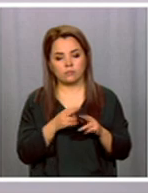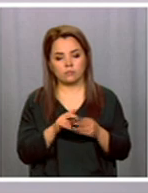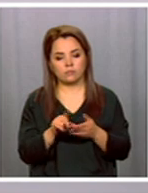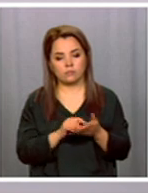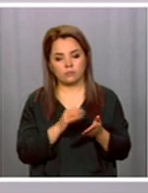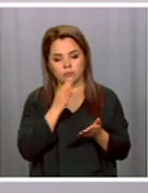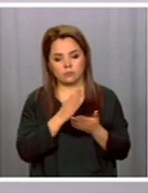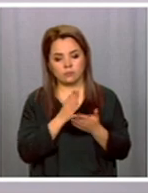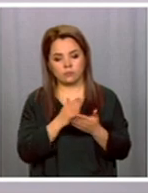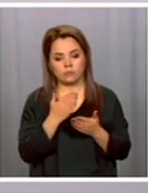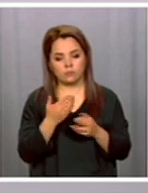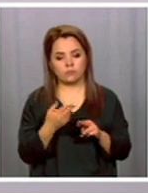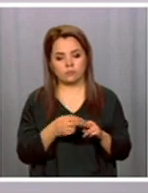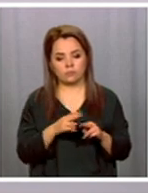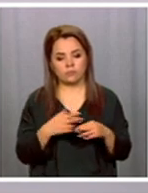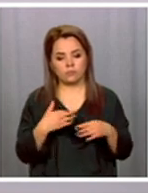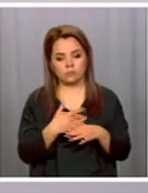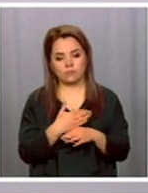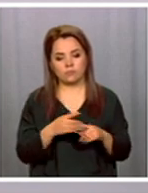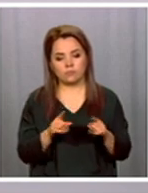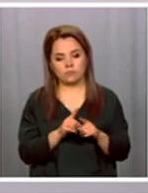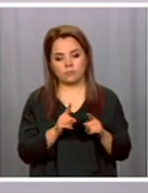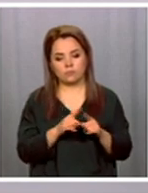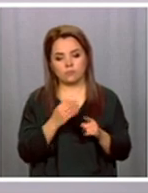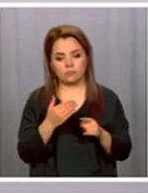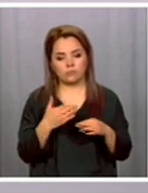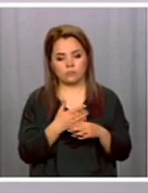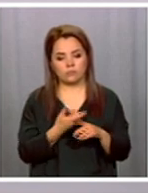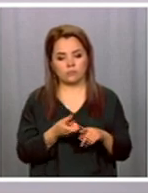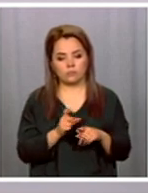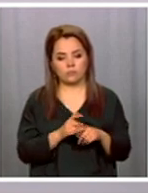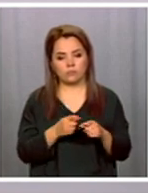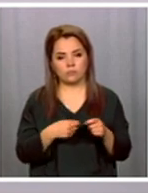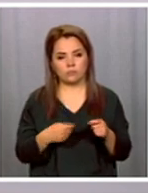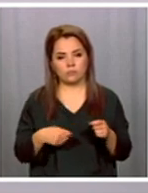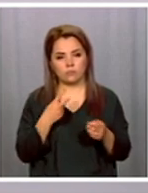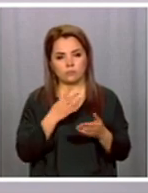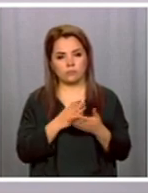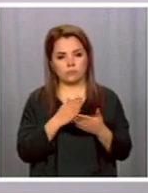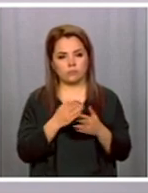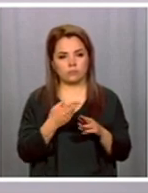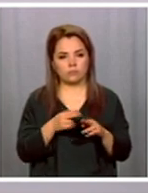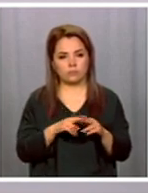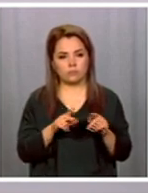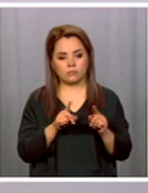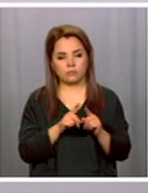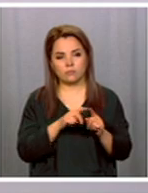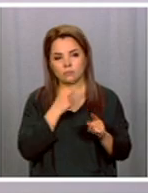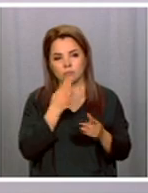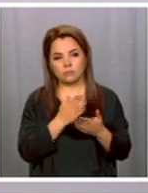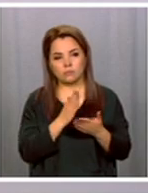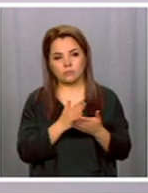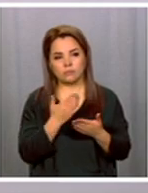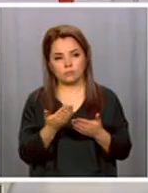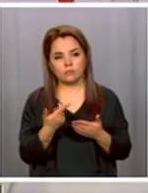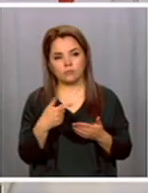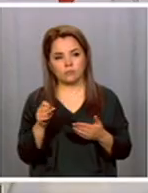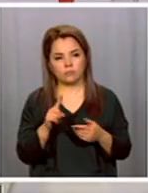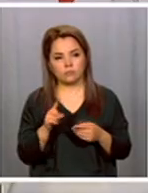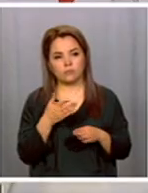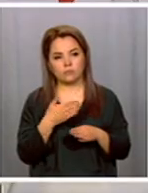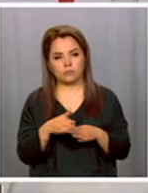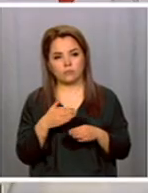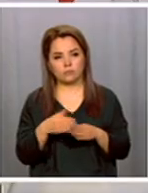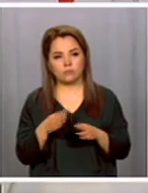Бұл жерде реакция теңдеуі, жалпы реакция өте баяу жүріп жатыр. Оны осы сынауықтың түбінен байқауға болады. Газдың